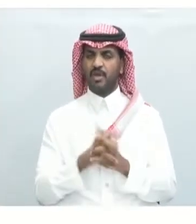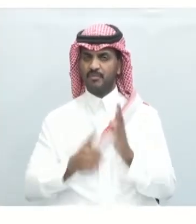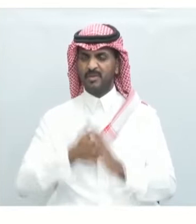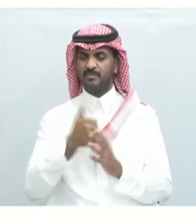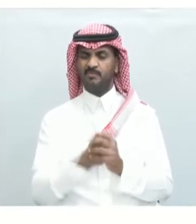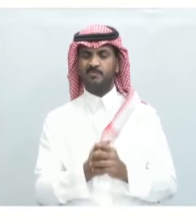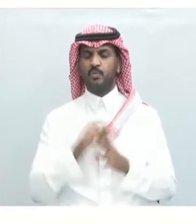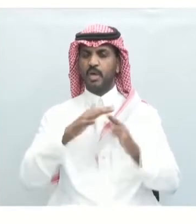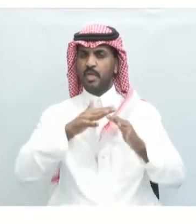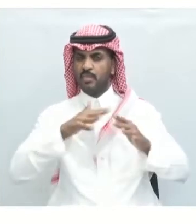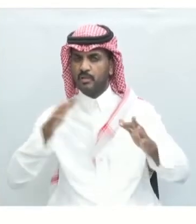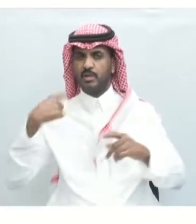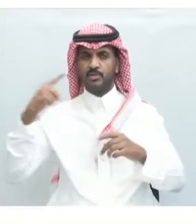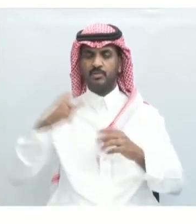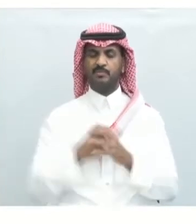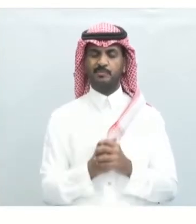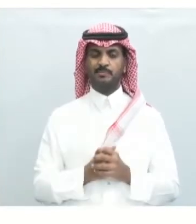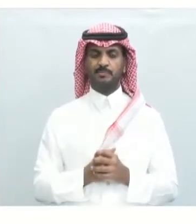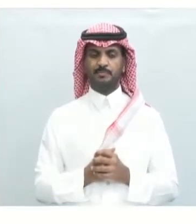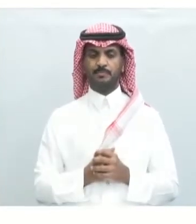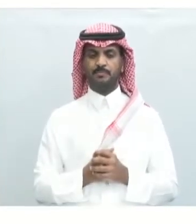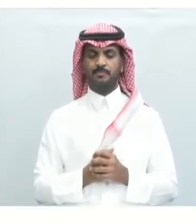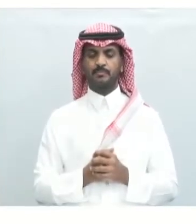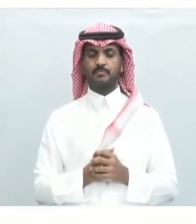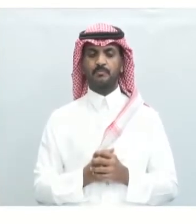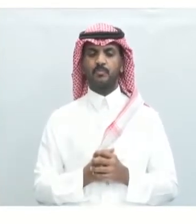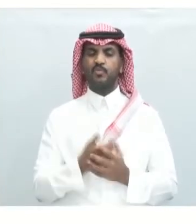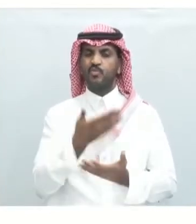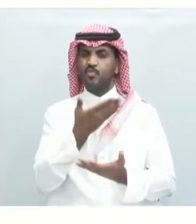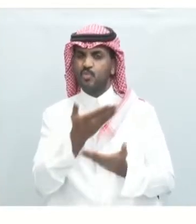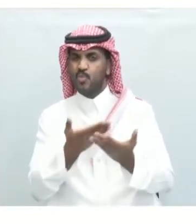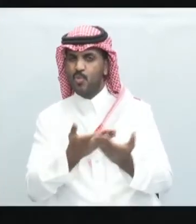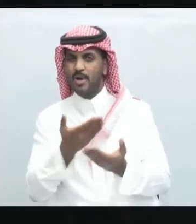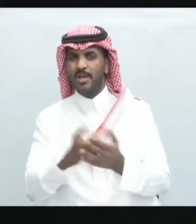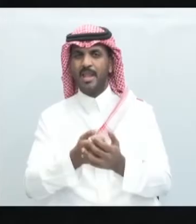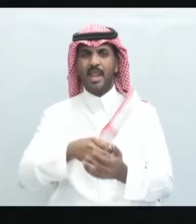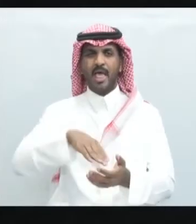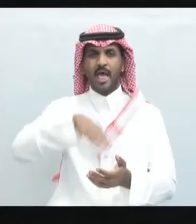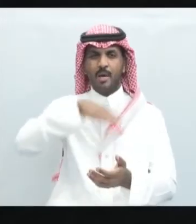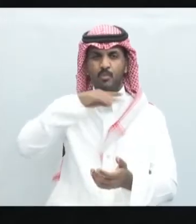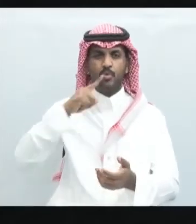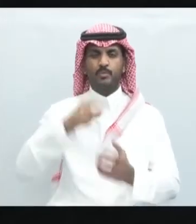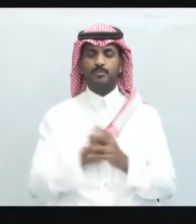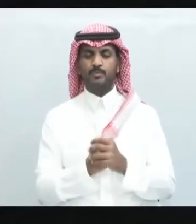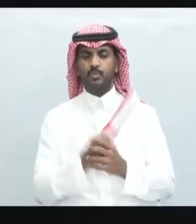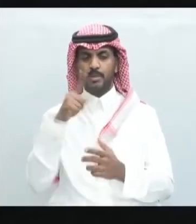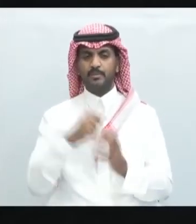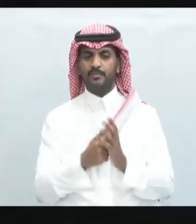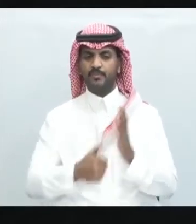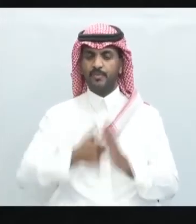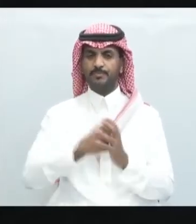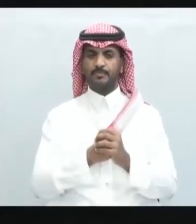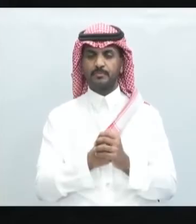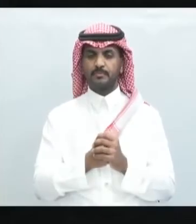وفي كثره الثواب فقال النبي صلى الله عليه وسلم بر الوالدين وهذا يبين ايضا كذلك فضل